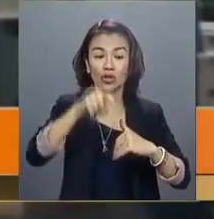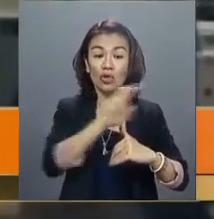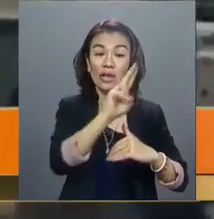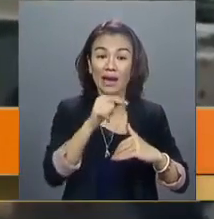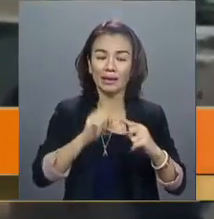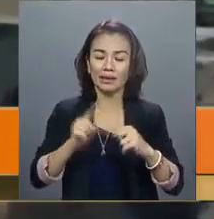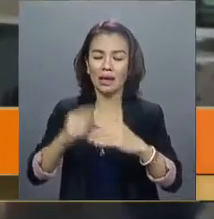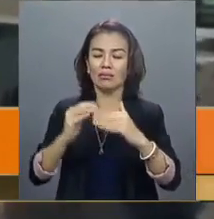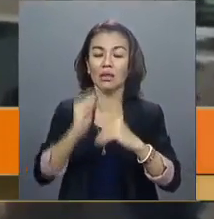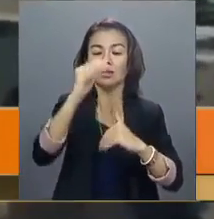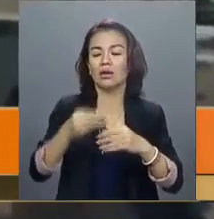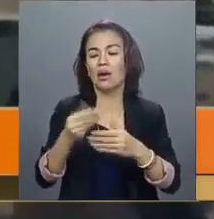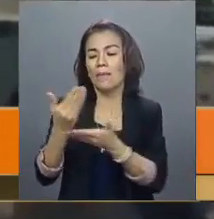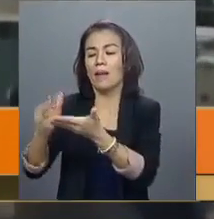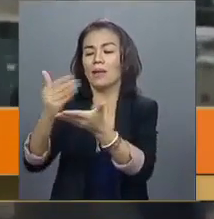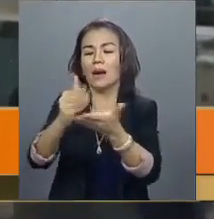ำกิน